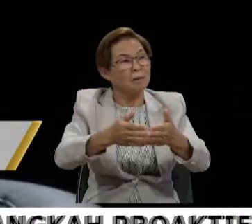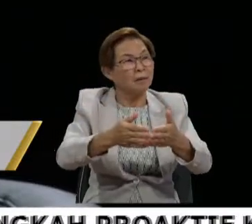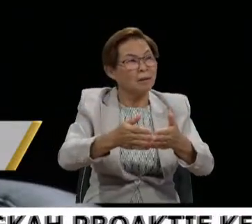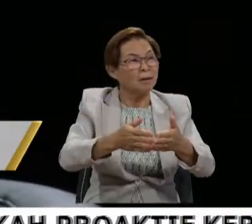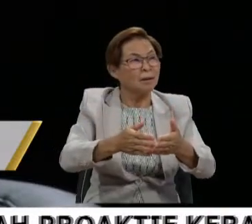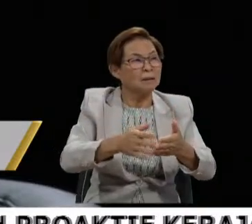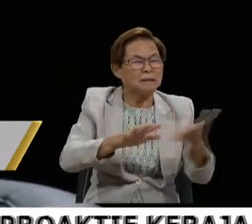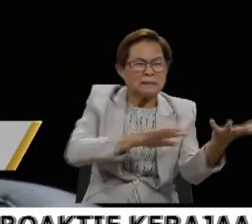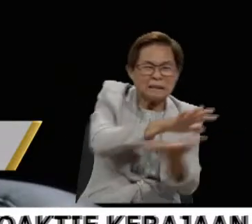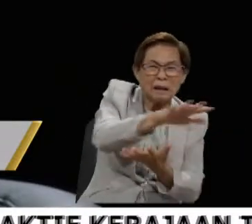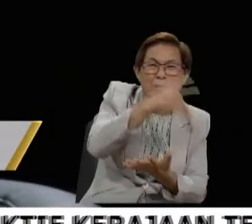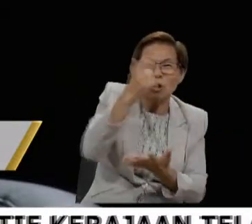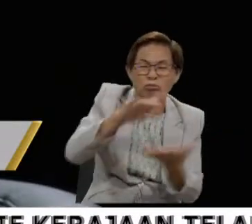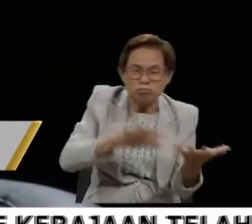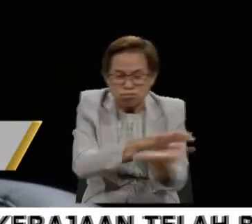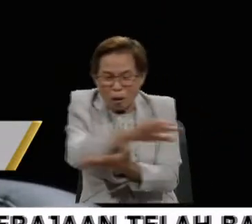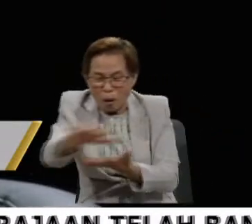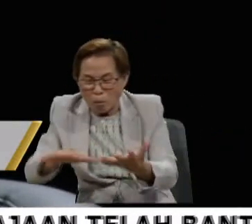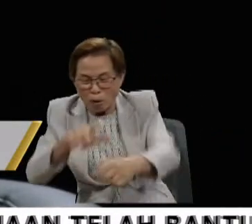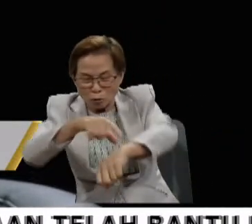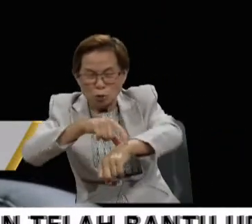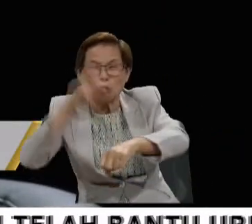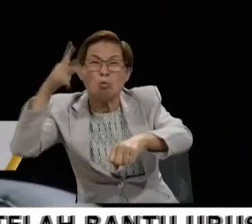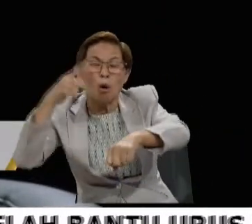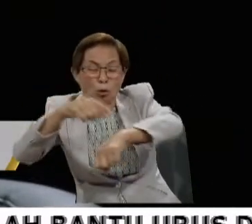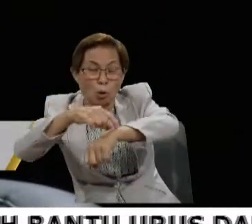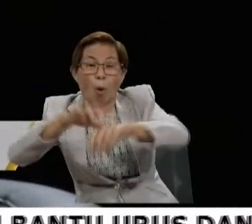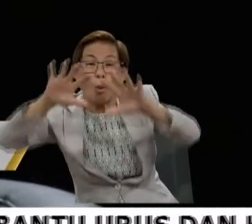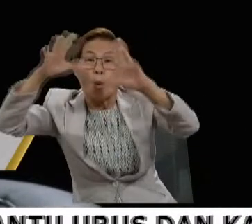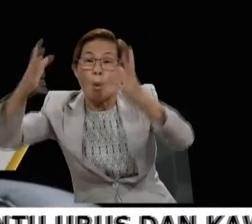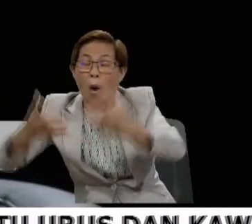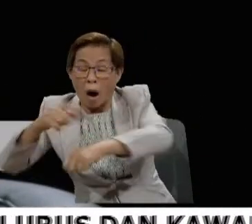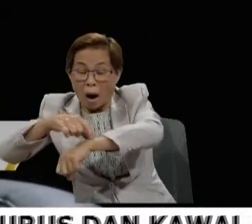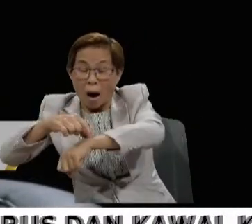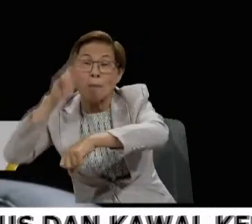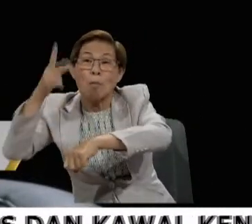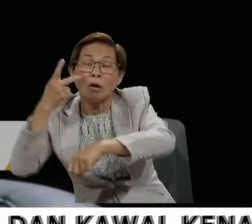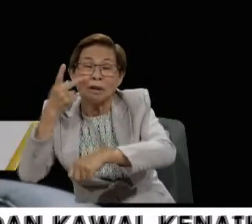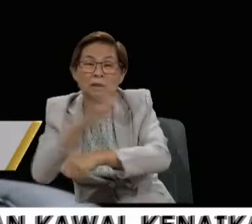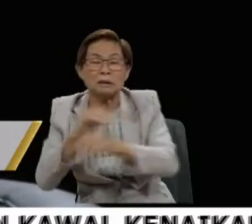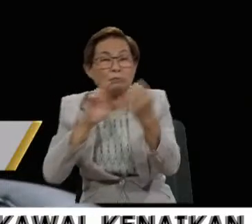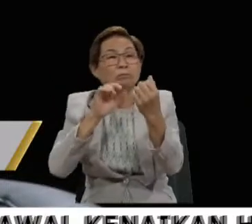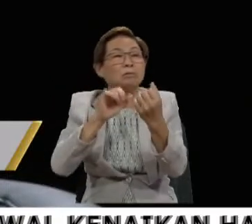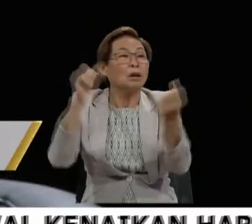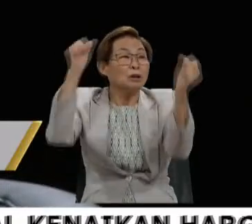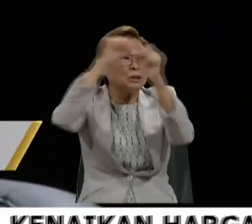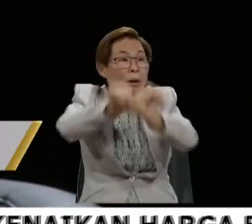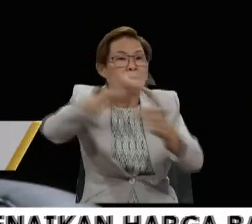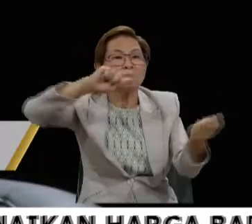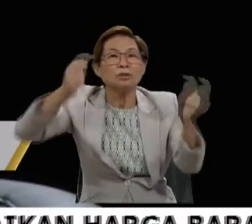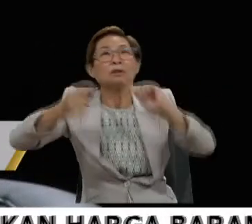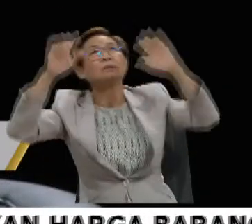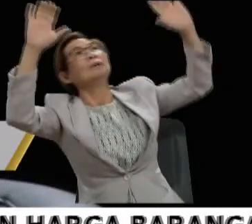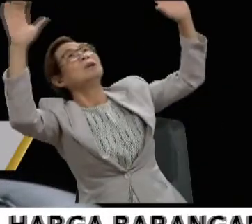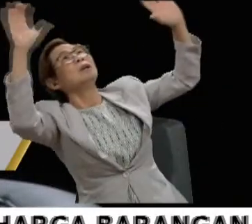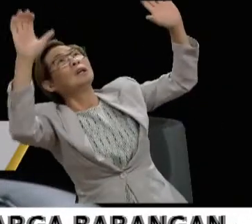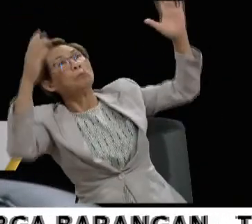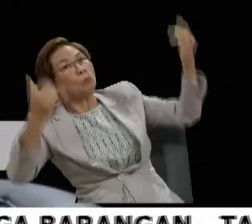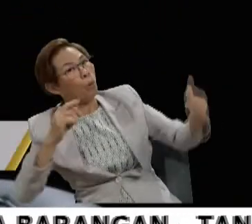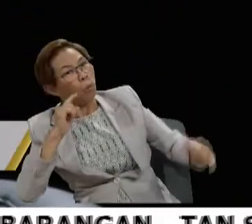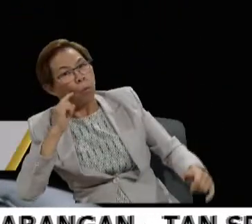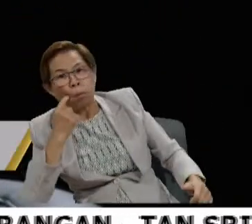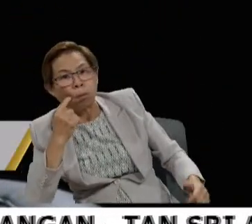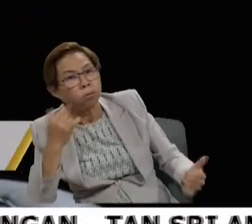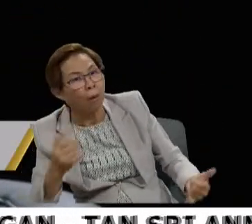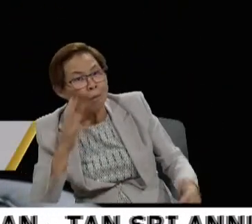ataudan ketidaktentuan geopolitik dan juga kita dapat lihat cabaran perubahan iklim pun yangagak serius sekarang ya